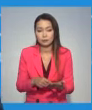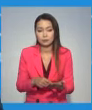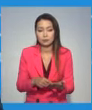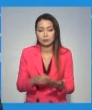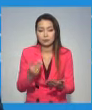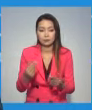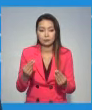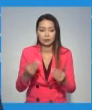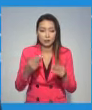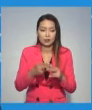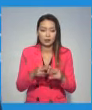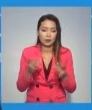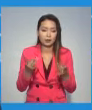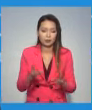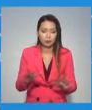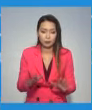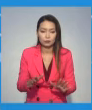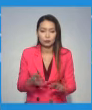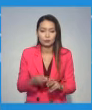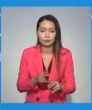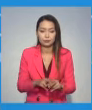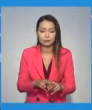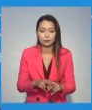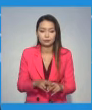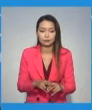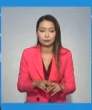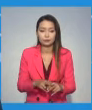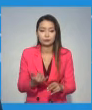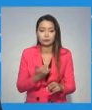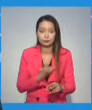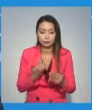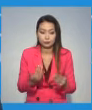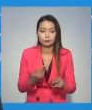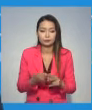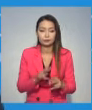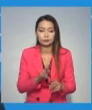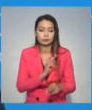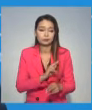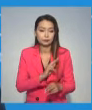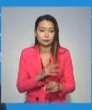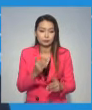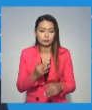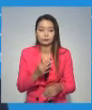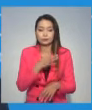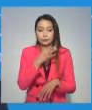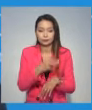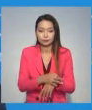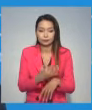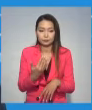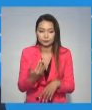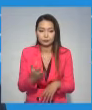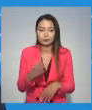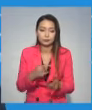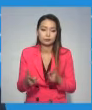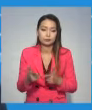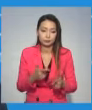противостояния, которое происходит сейчас в Украине. Других причин нет. У нас по основным продуктам питания, по 19 ЗПТ, мы готовы